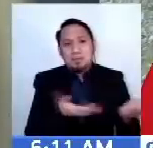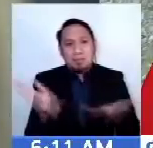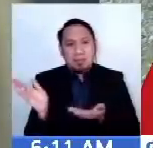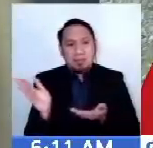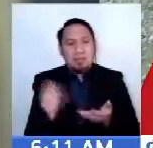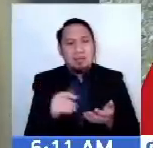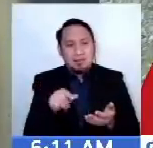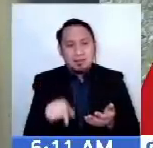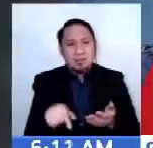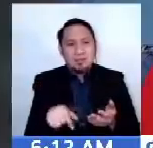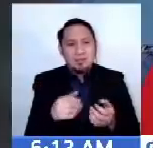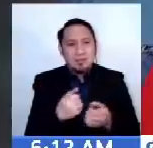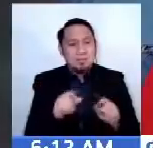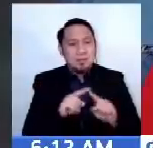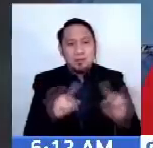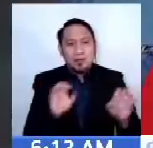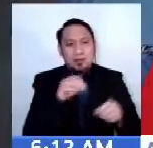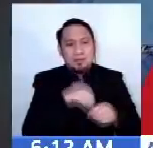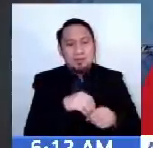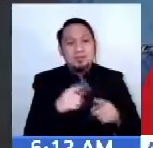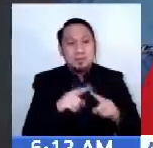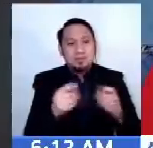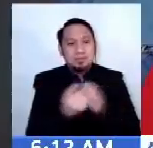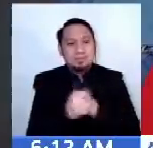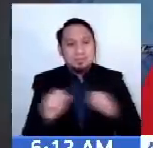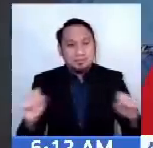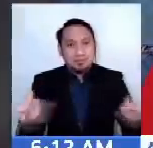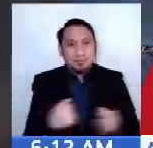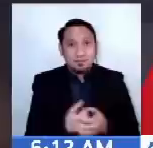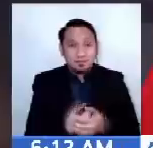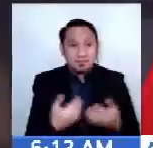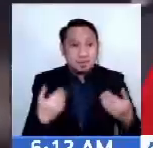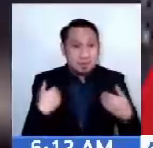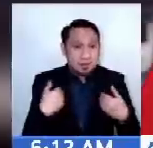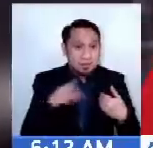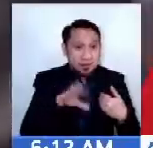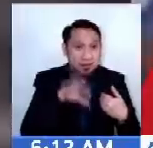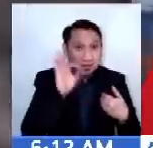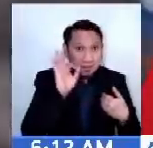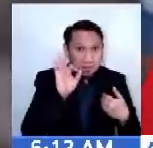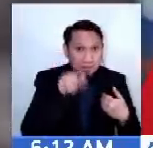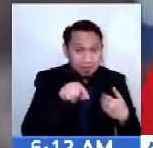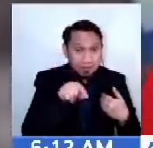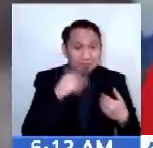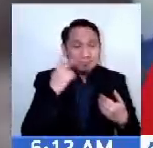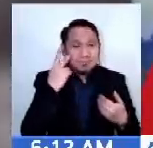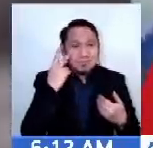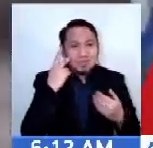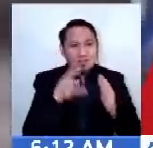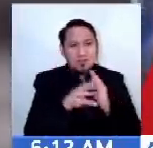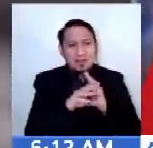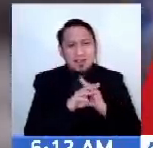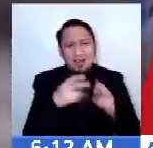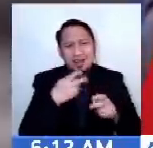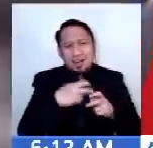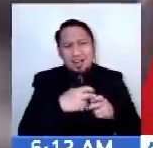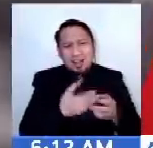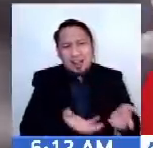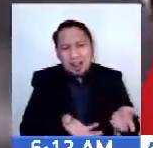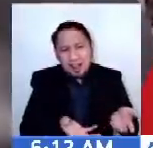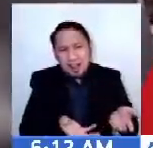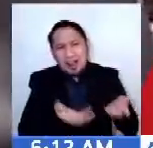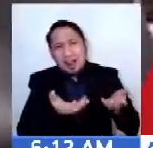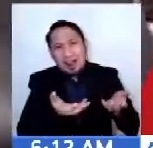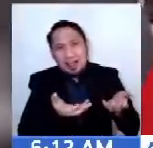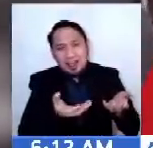City naman, may nahulog na kotse sa hukay ng ginagawang drainage. Pahirap ang maiyahon ng kotse. Gumamit pa ng boom truck para